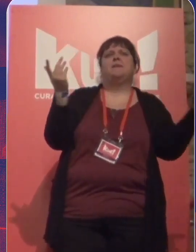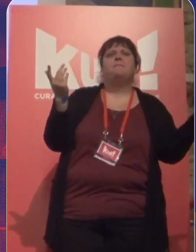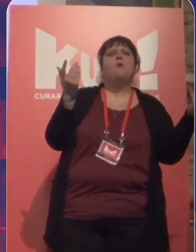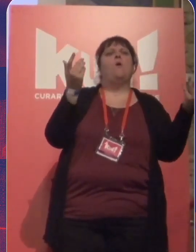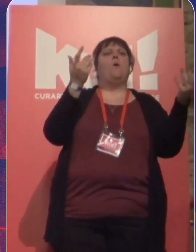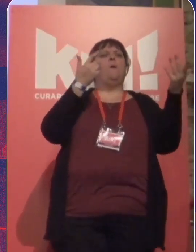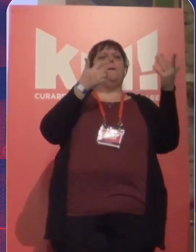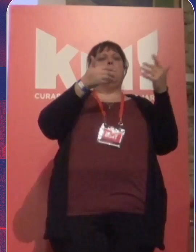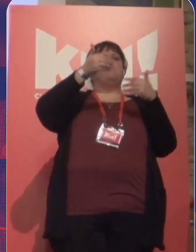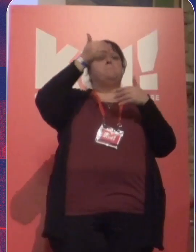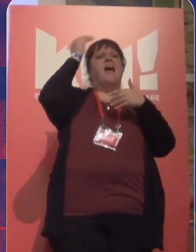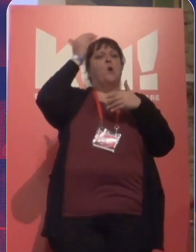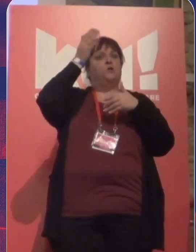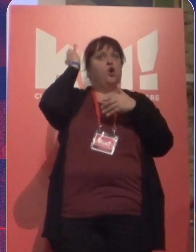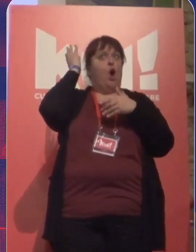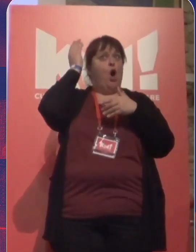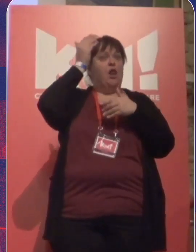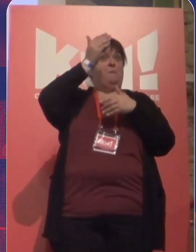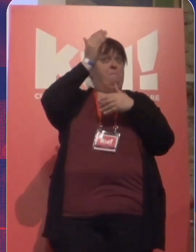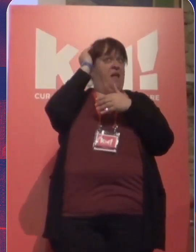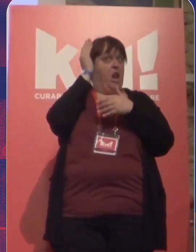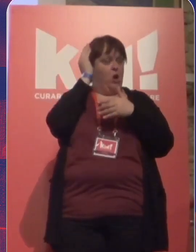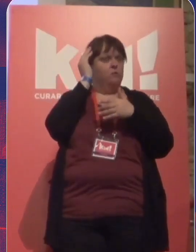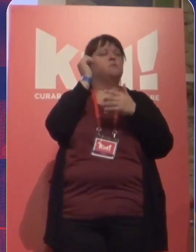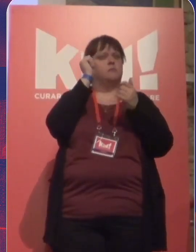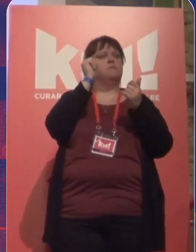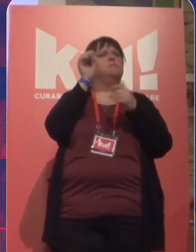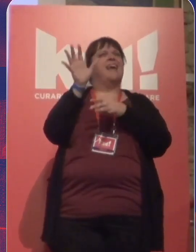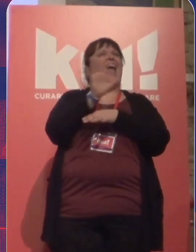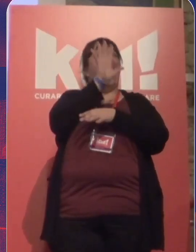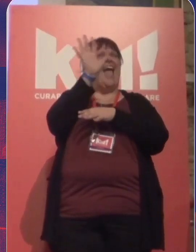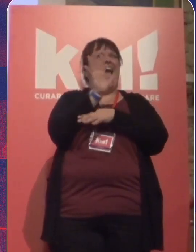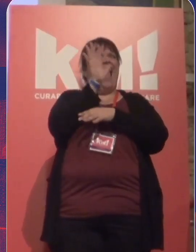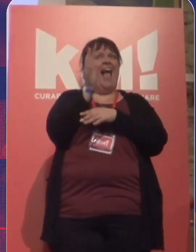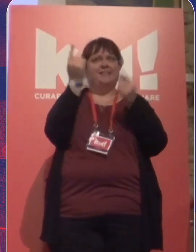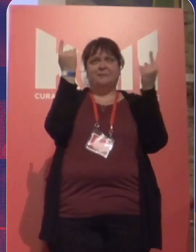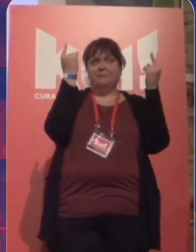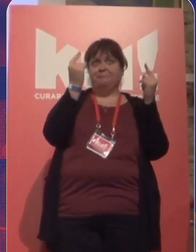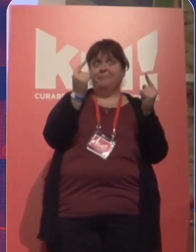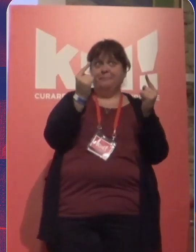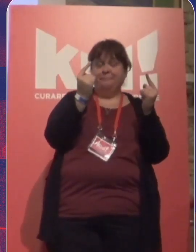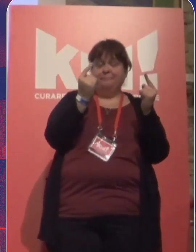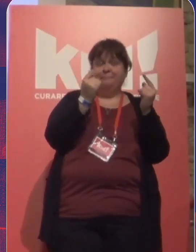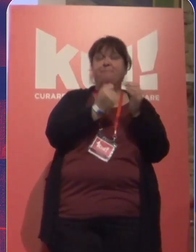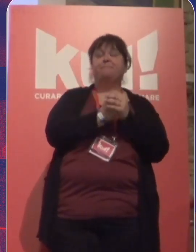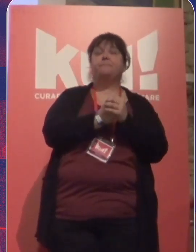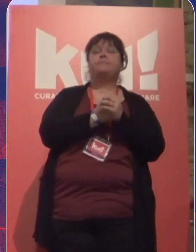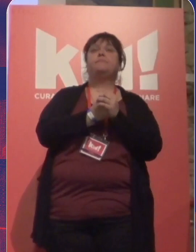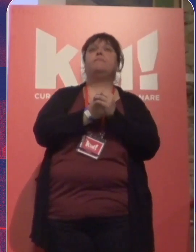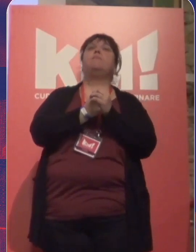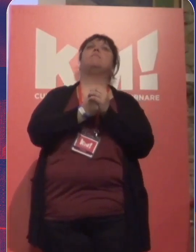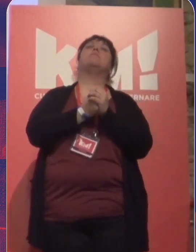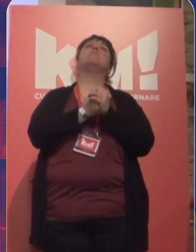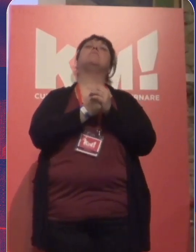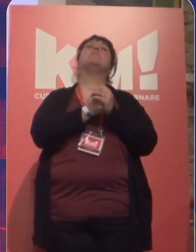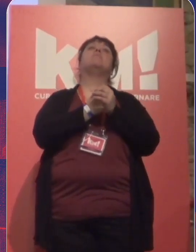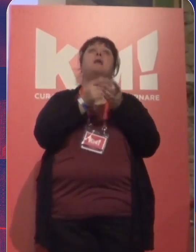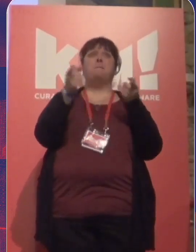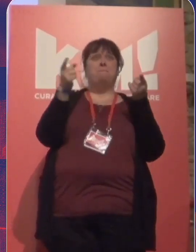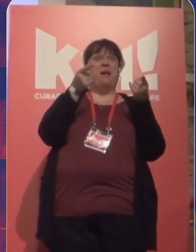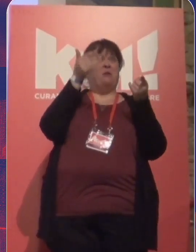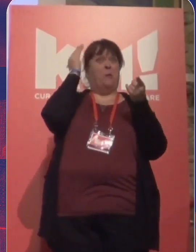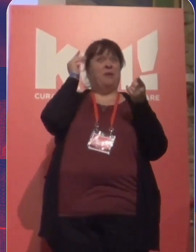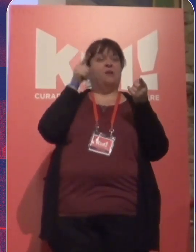esempio riflette questo tipo di paradigma dove in primo piano c'era la spinta